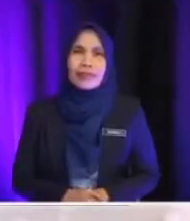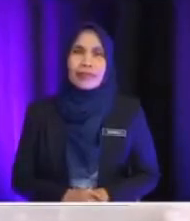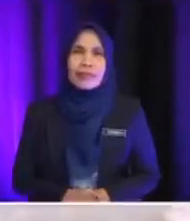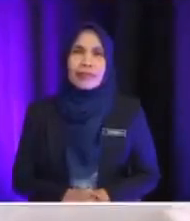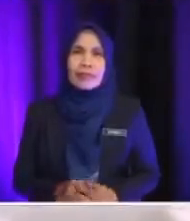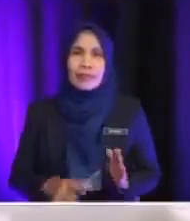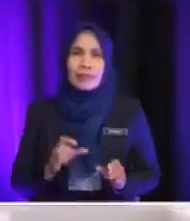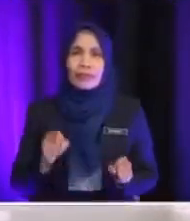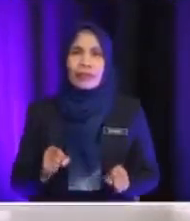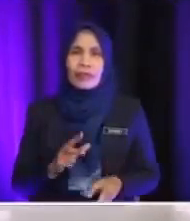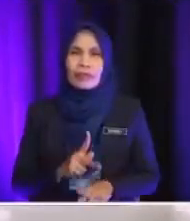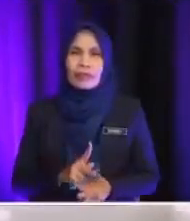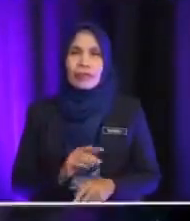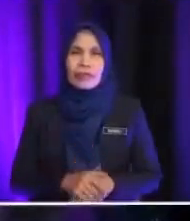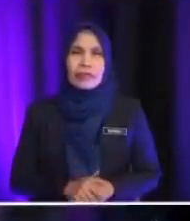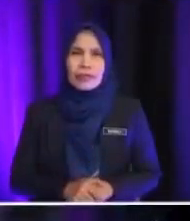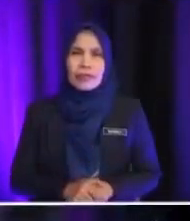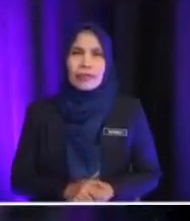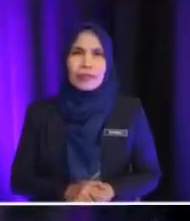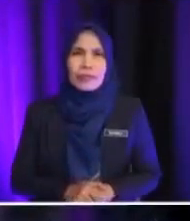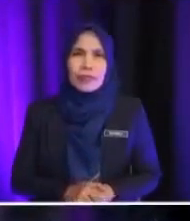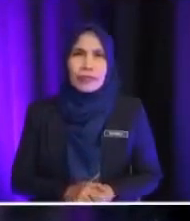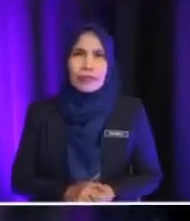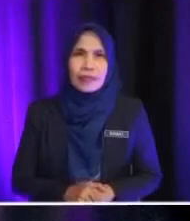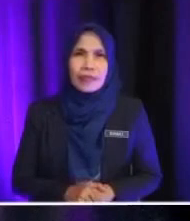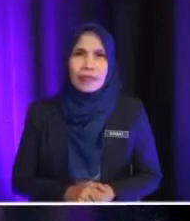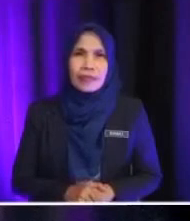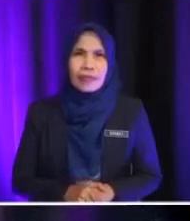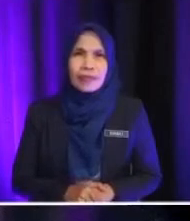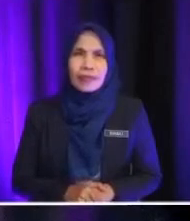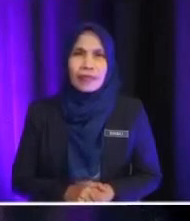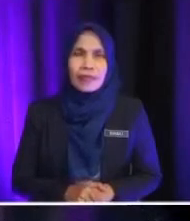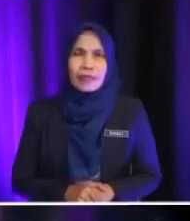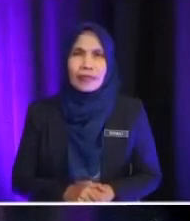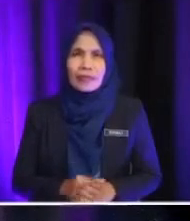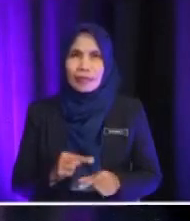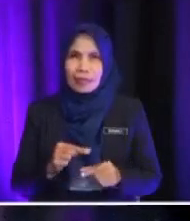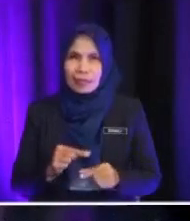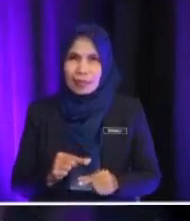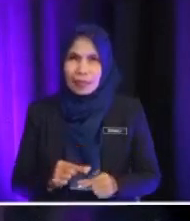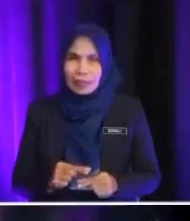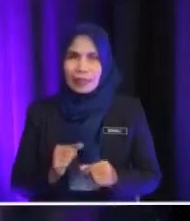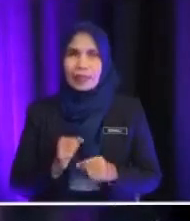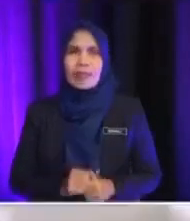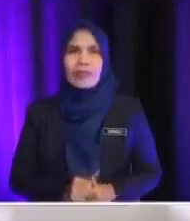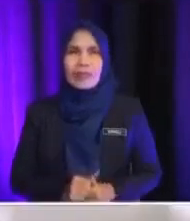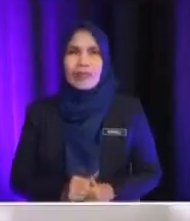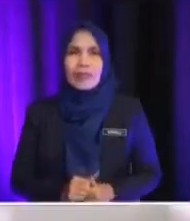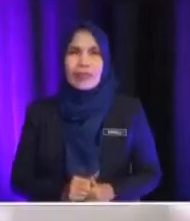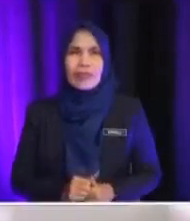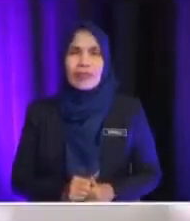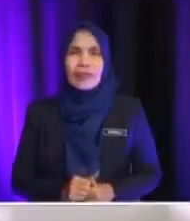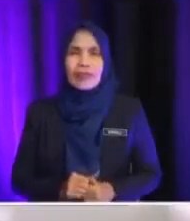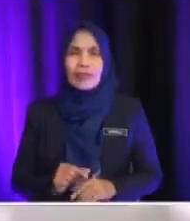Okey, selepas bawang Holland. Selepas bawang Holland cikgu nak guna halia. Kita nak guna dalam lebih kurang